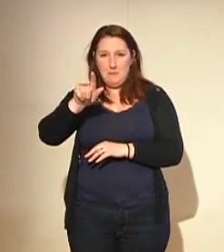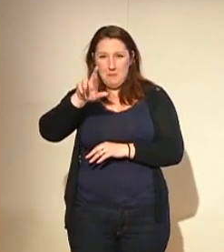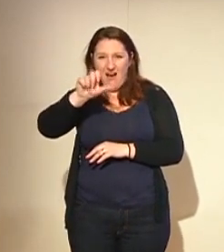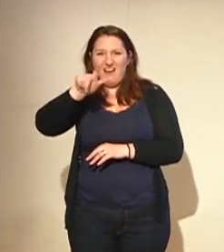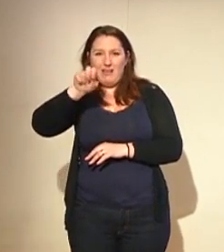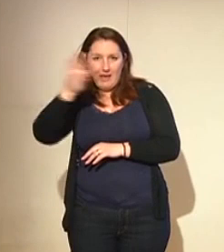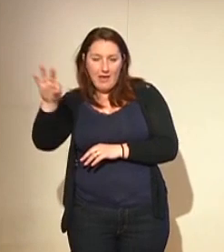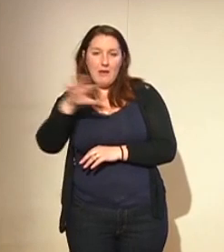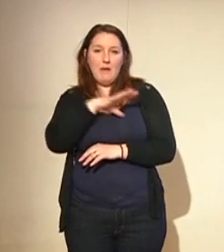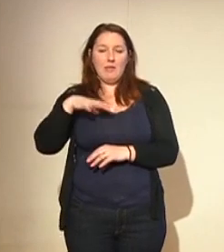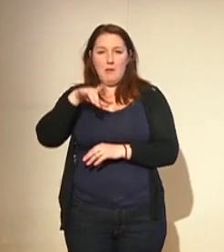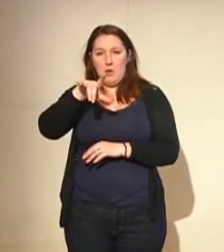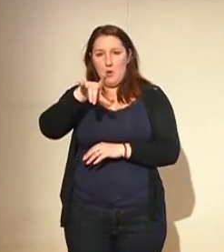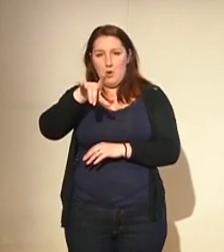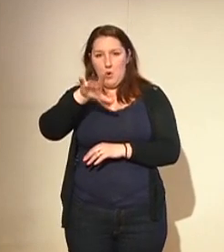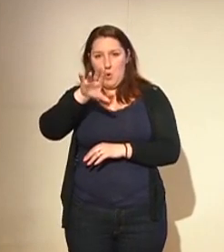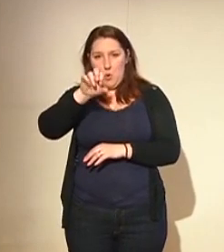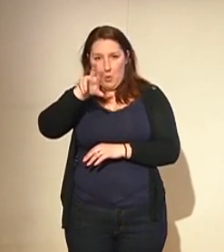madame Leureux madame